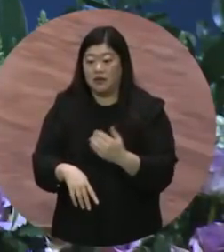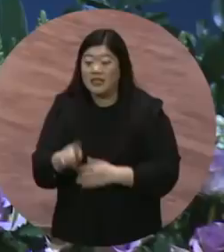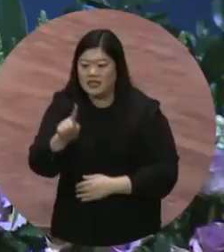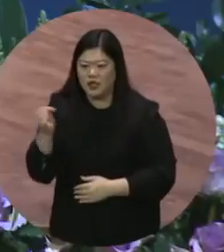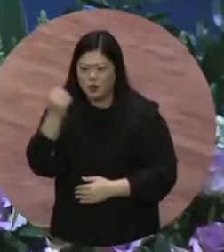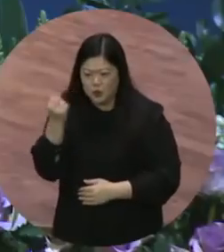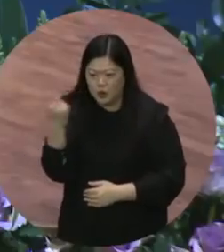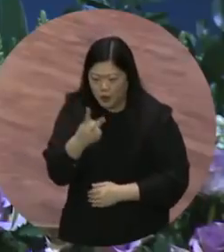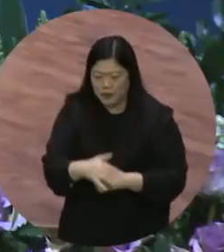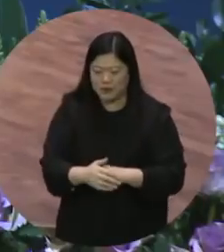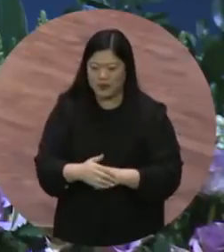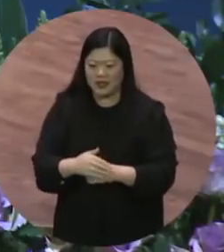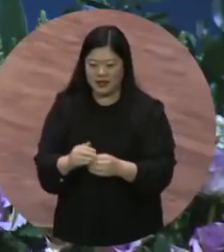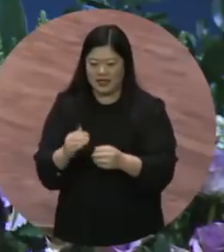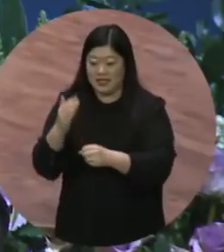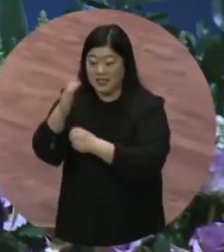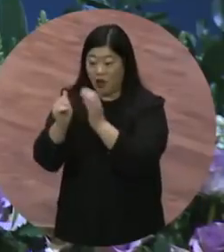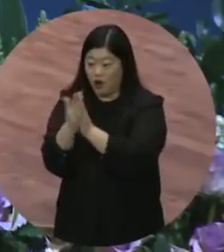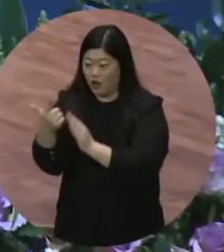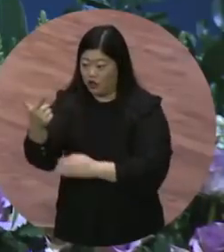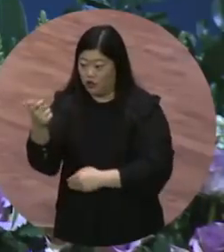됩니까?